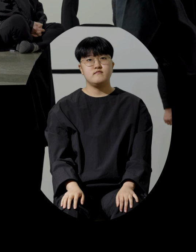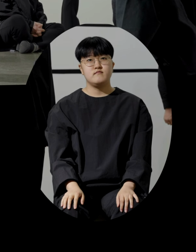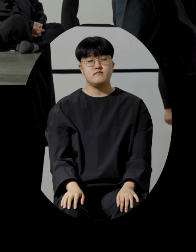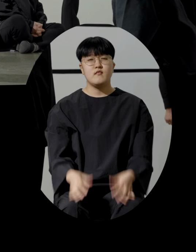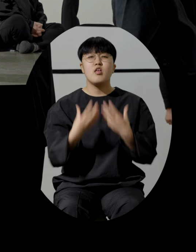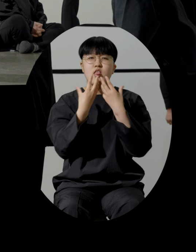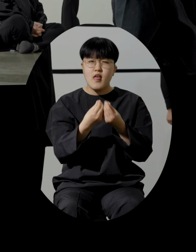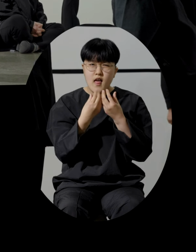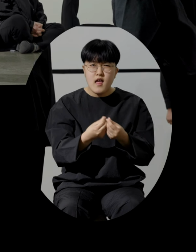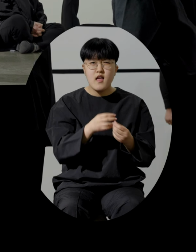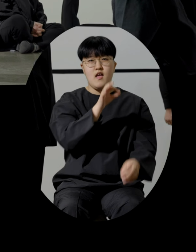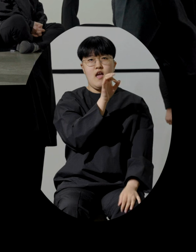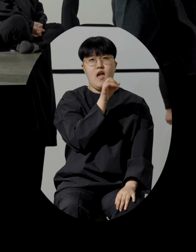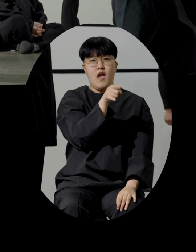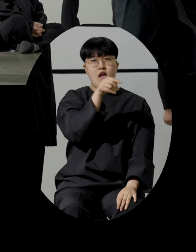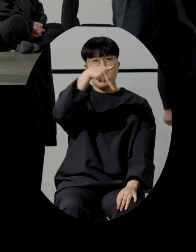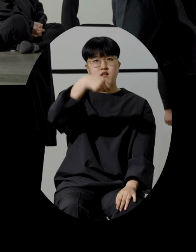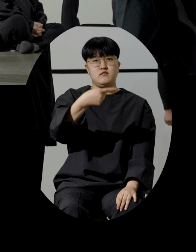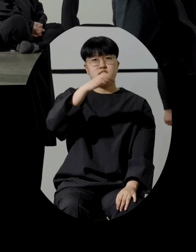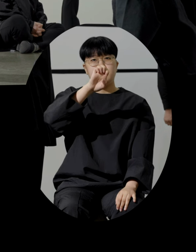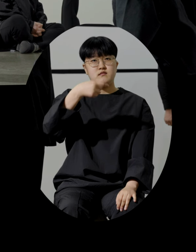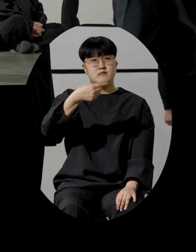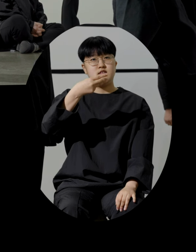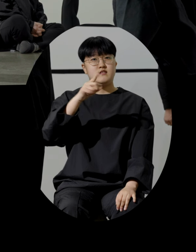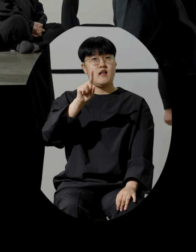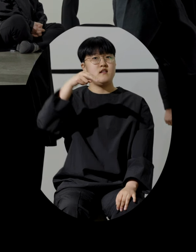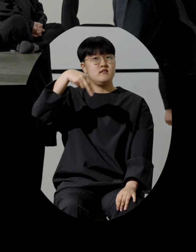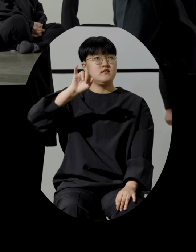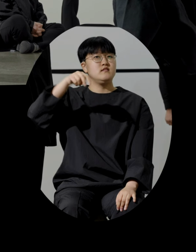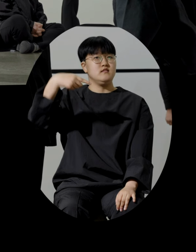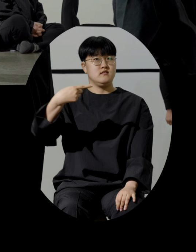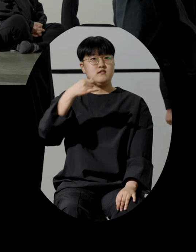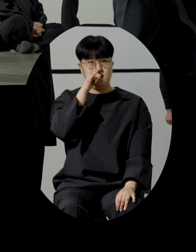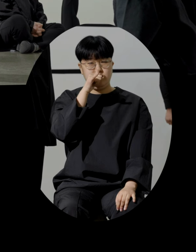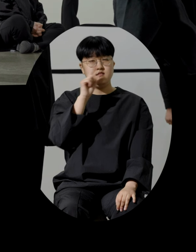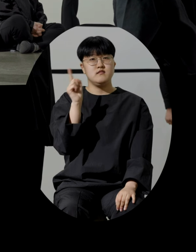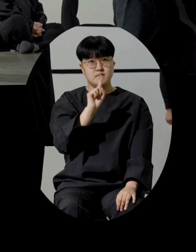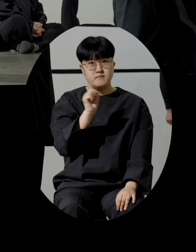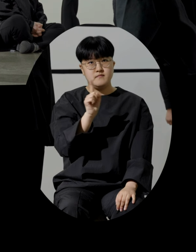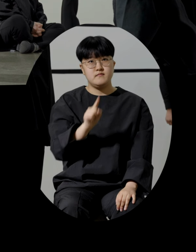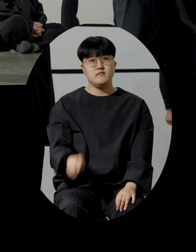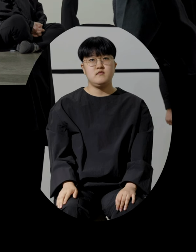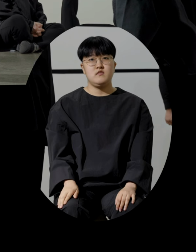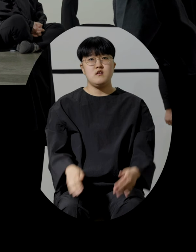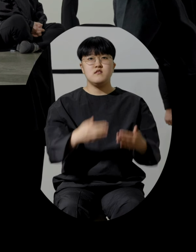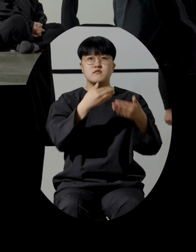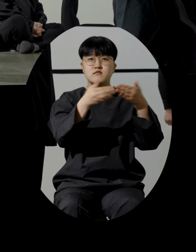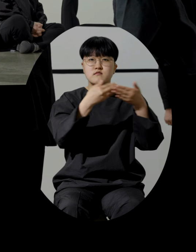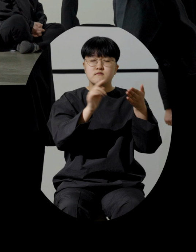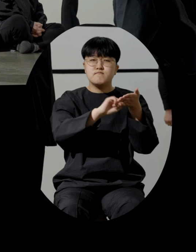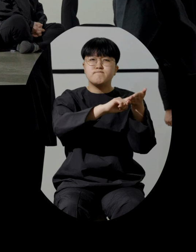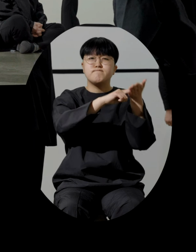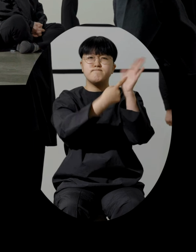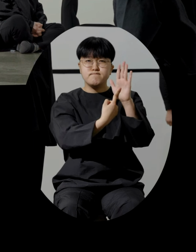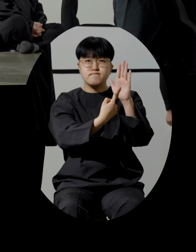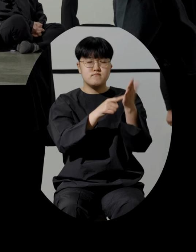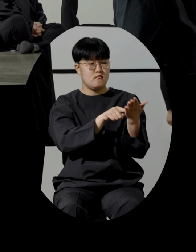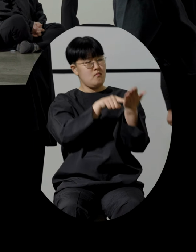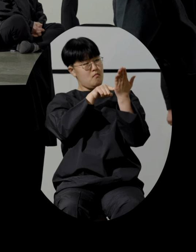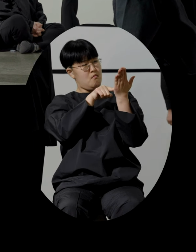이것은 작품의 시각적인 변화를 언어로 해석한 에크프라시스, 즉 그림 쓰기로